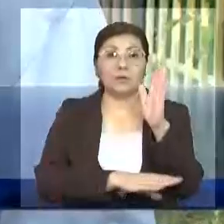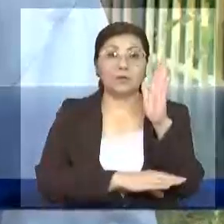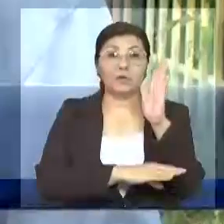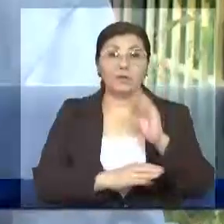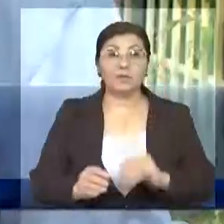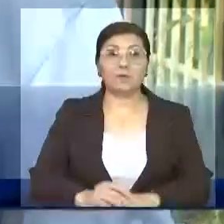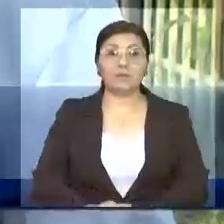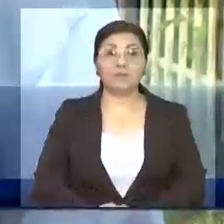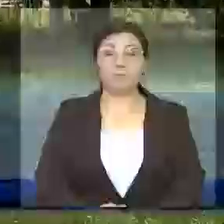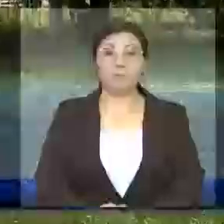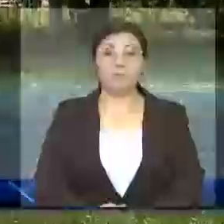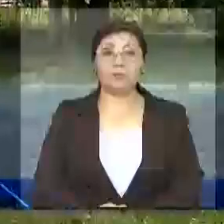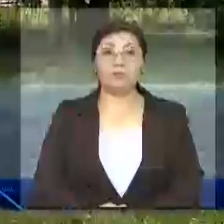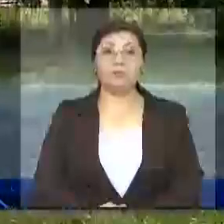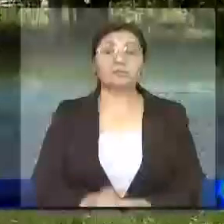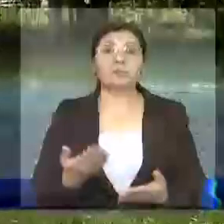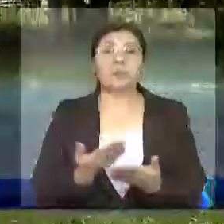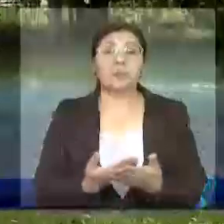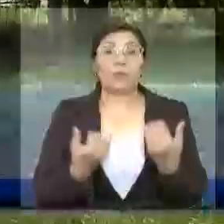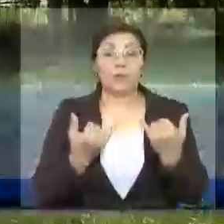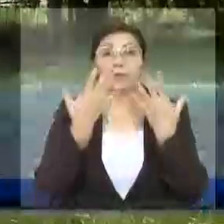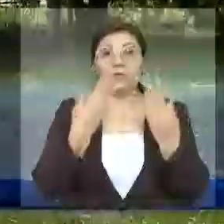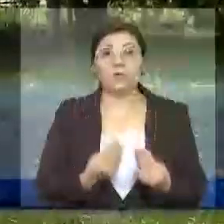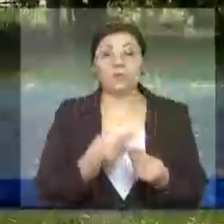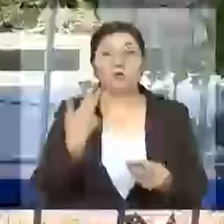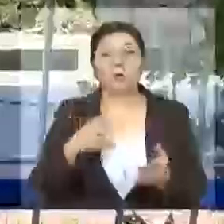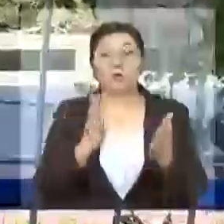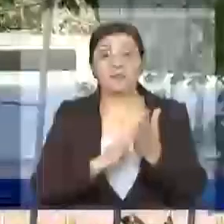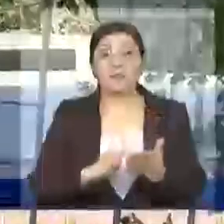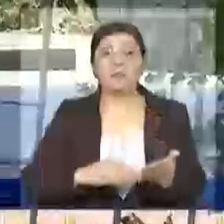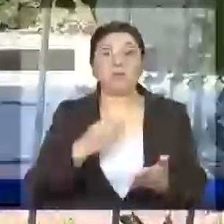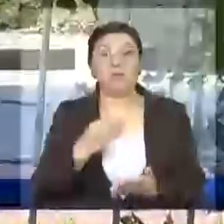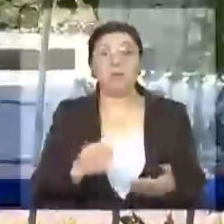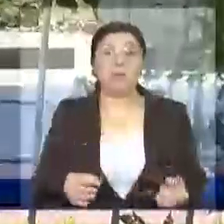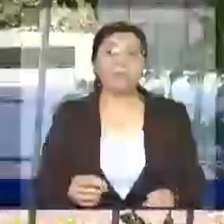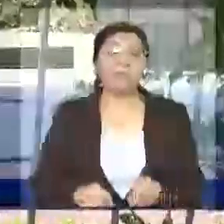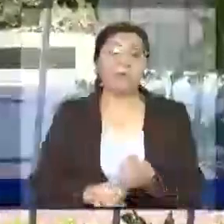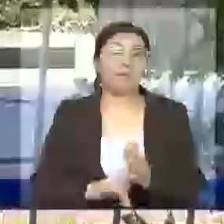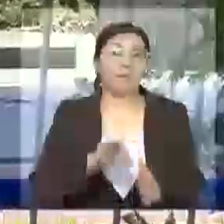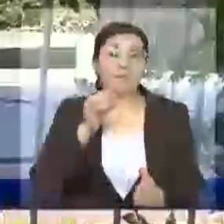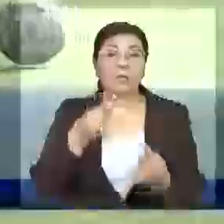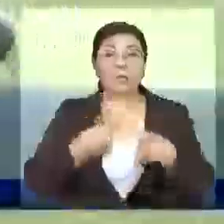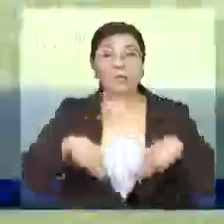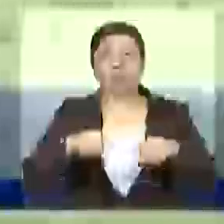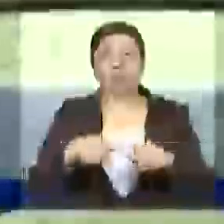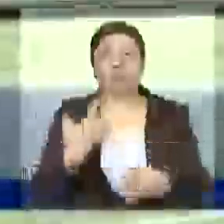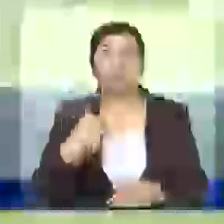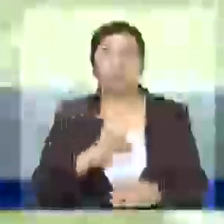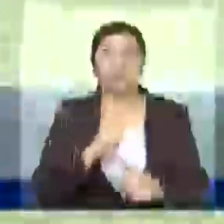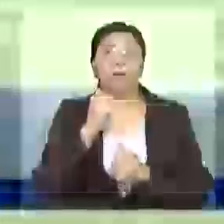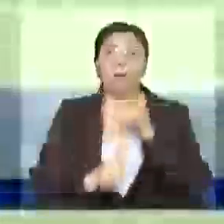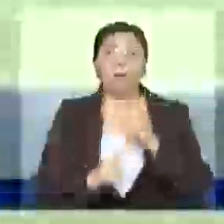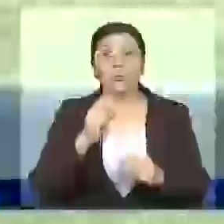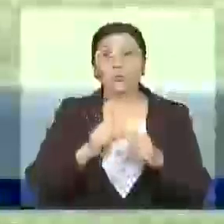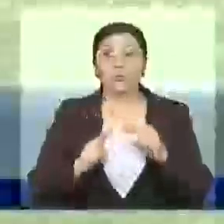будет какой-то эффект отметим что на сегодняшний день по ри де заявкам определены ответственные подрядной организации А по пяти конкурс ещ не